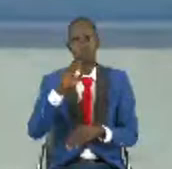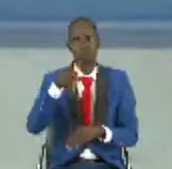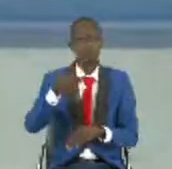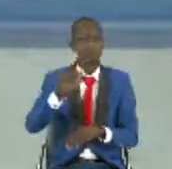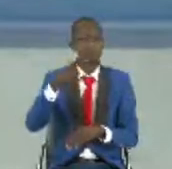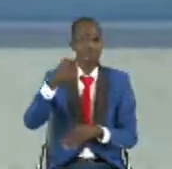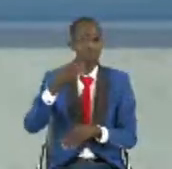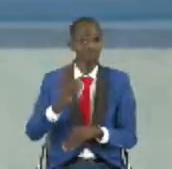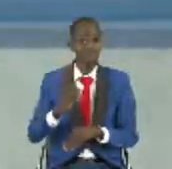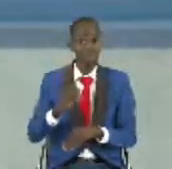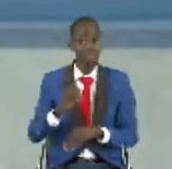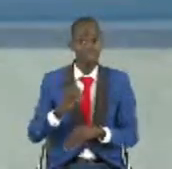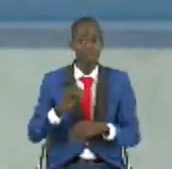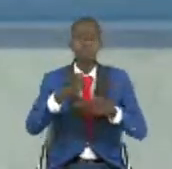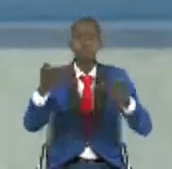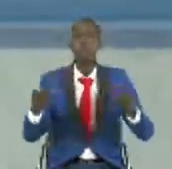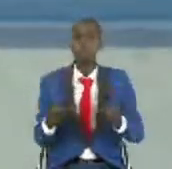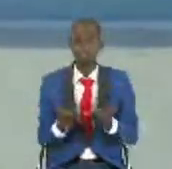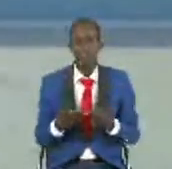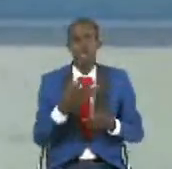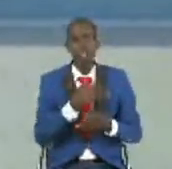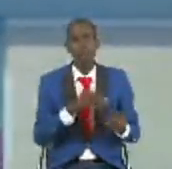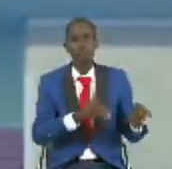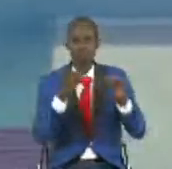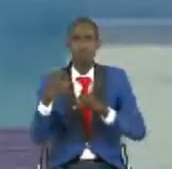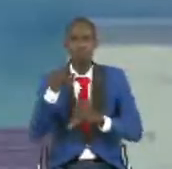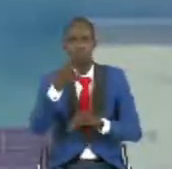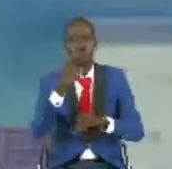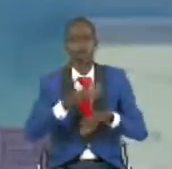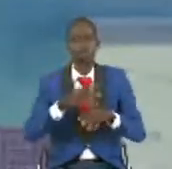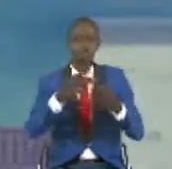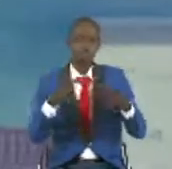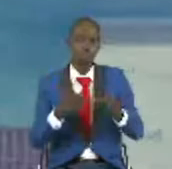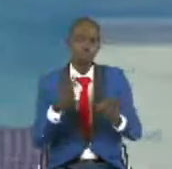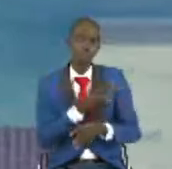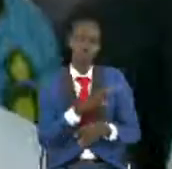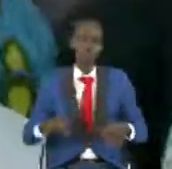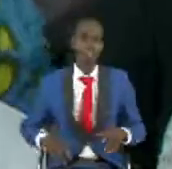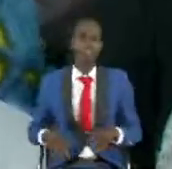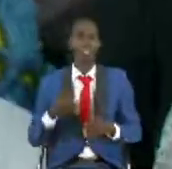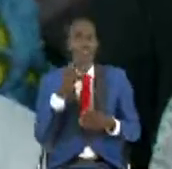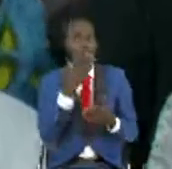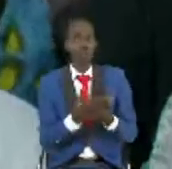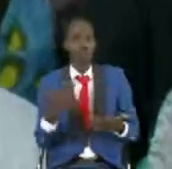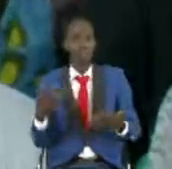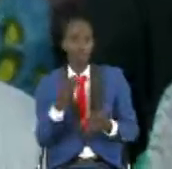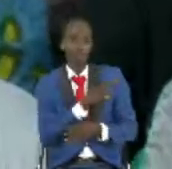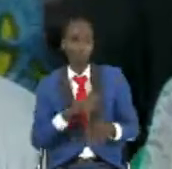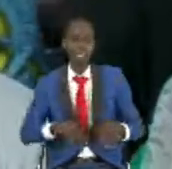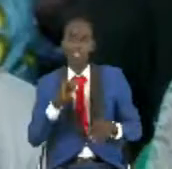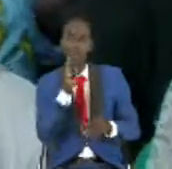place. Ils t'ont mis à la place de Christ et ils ont mis Christ à ta place. Les bonnes choses qu'il avait, il t'a transféré cela.